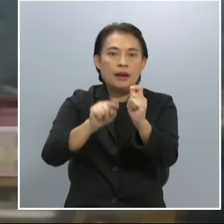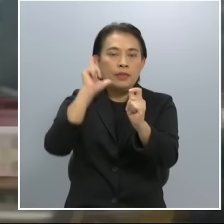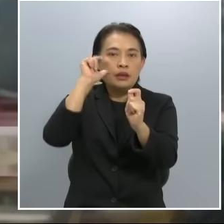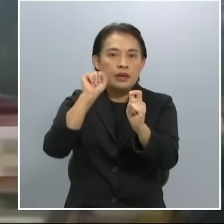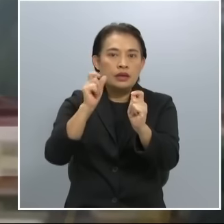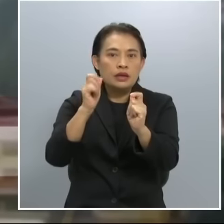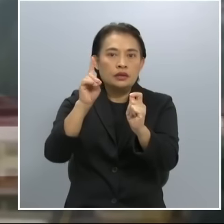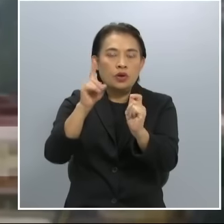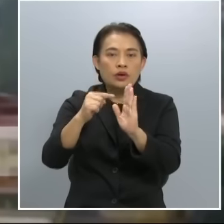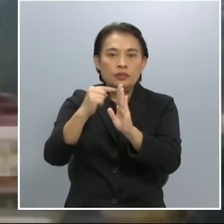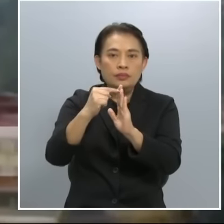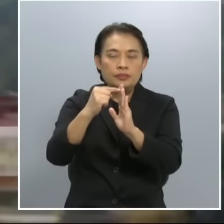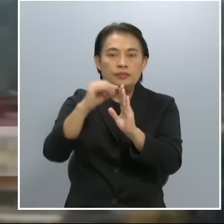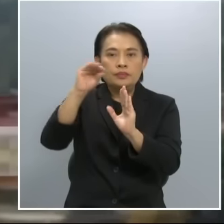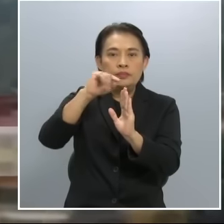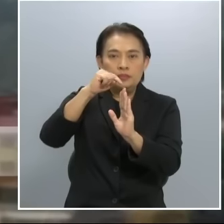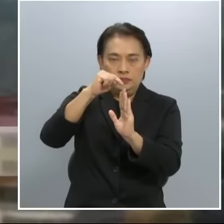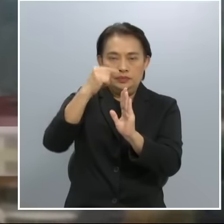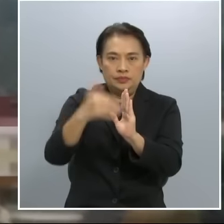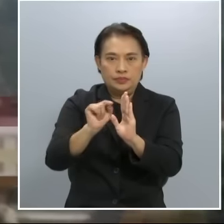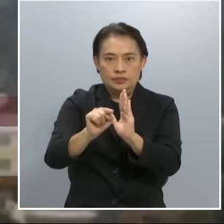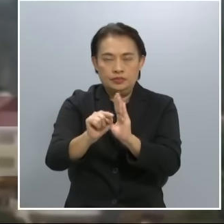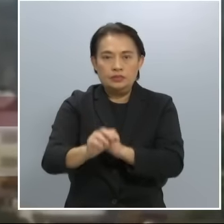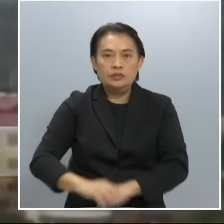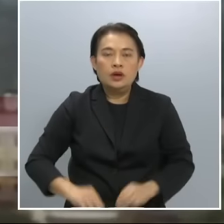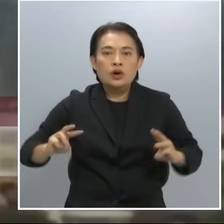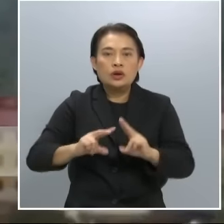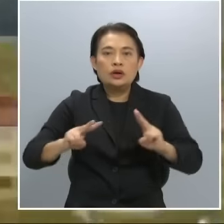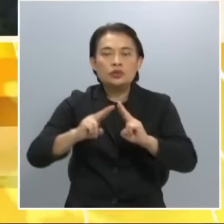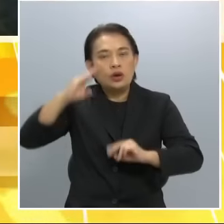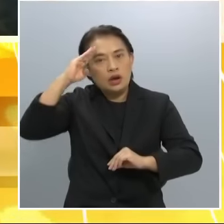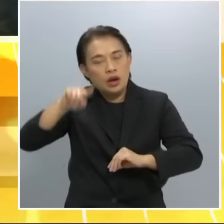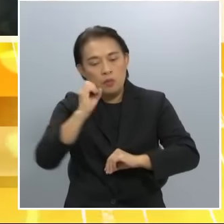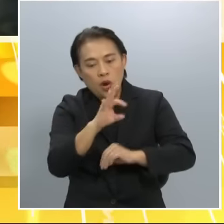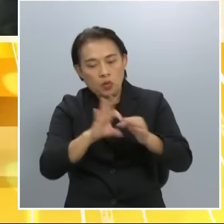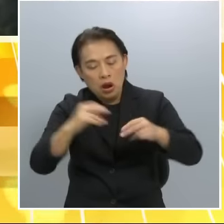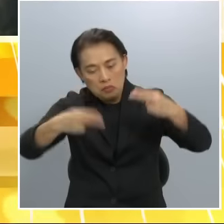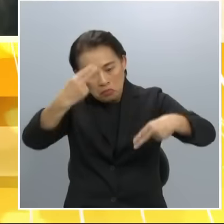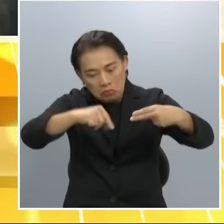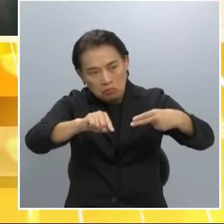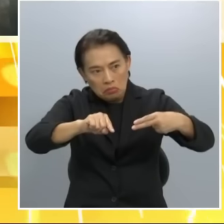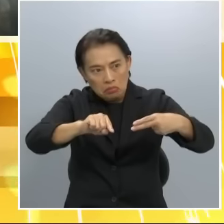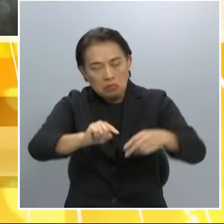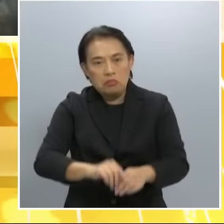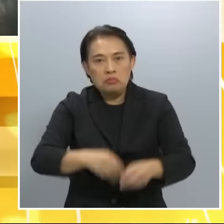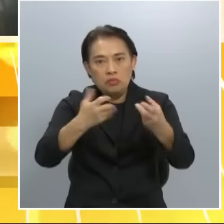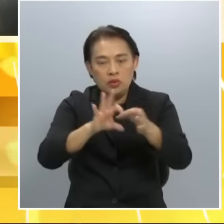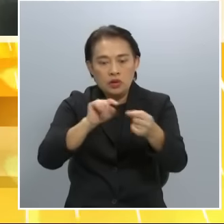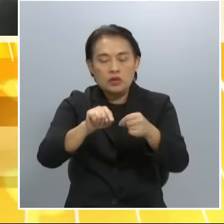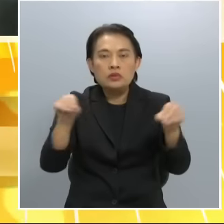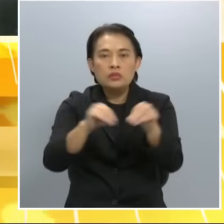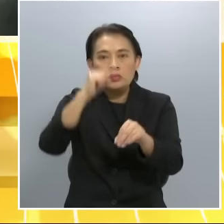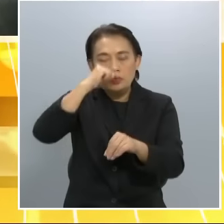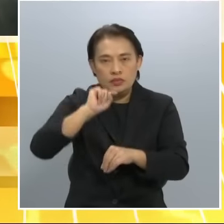ได้รับรายงานว่าการสู้รบมีความเข้มข้นขึ้นซึ่งเป็นไปตามความคาดหมายทำให้เกิดผลกระทบในฝั่งของประเทศไทย